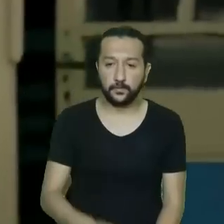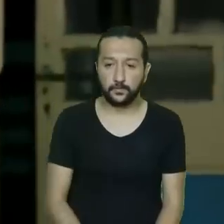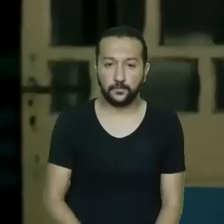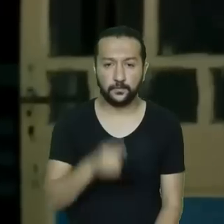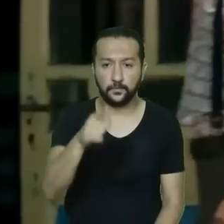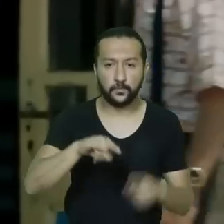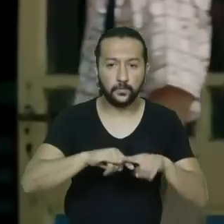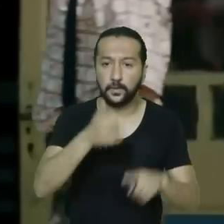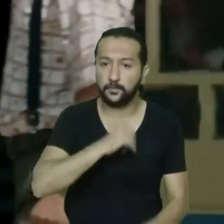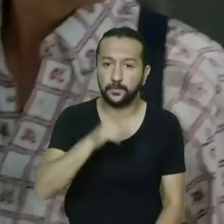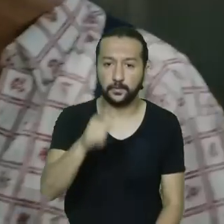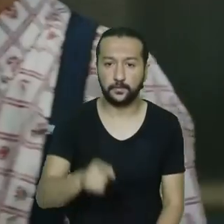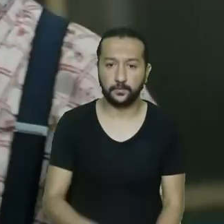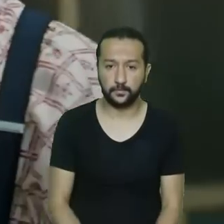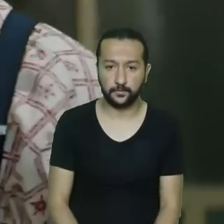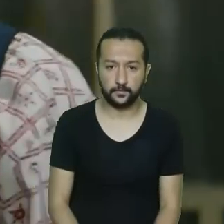Hüseyin abi.